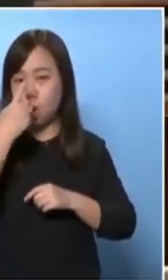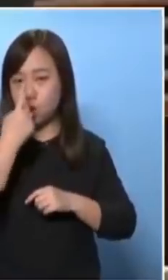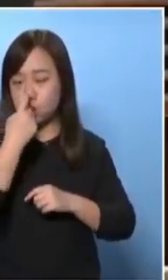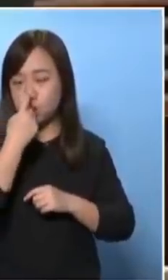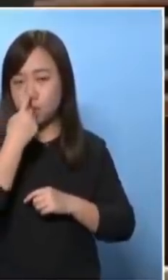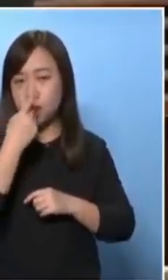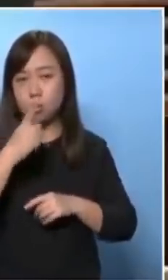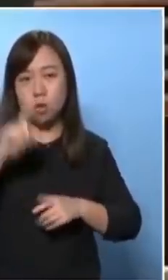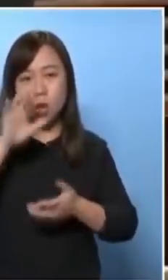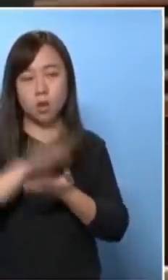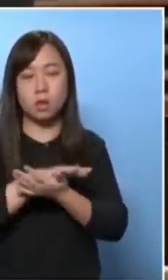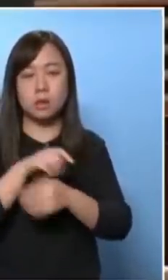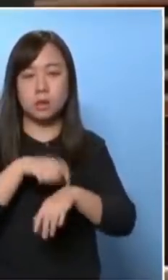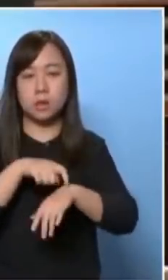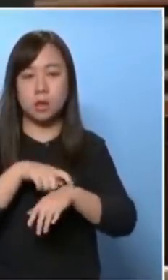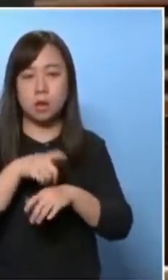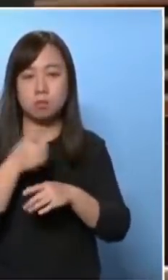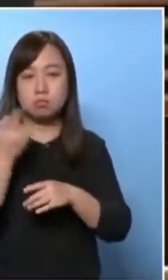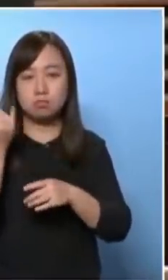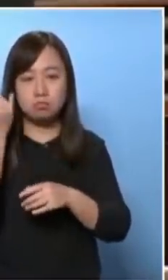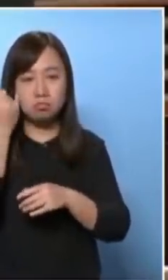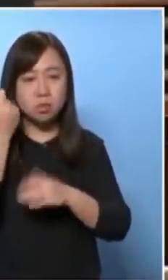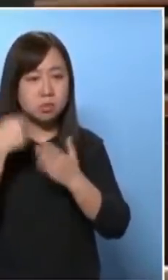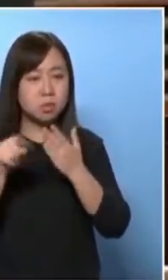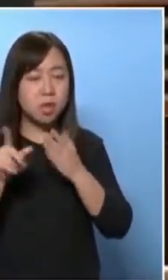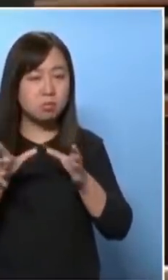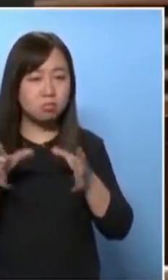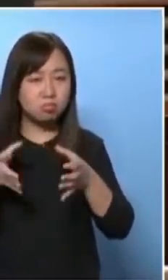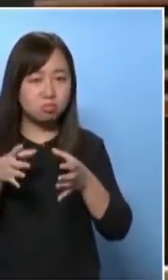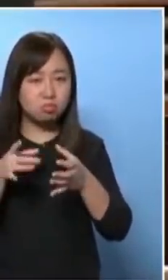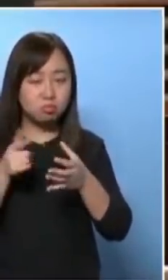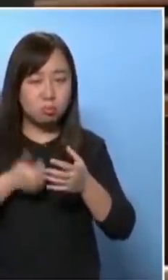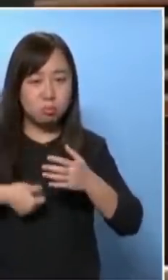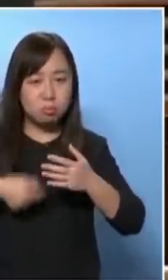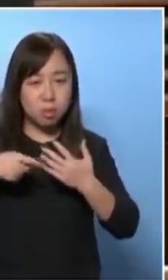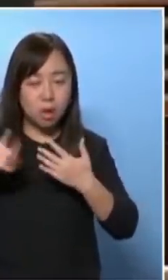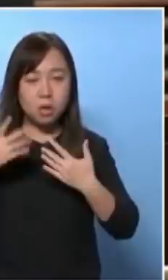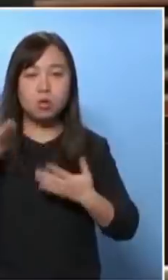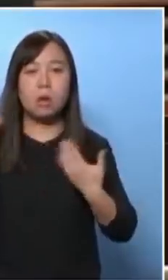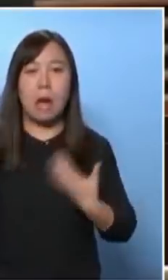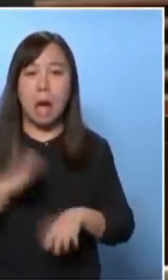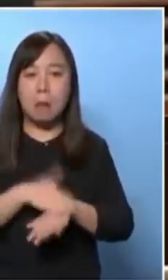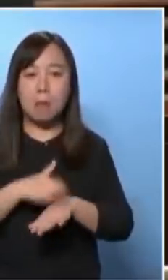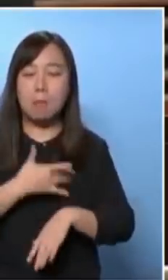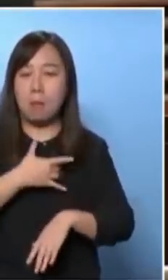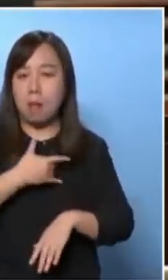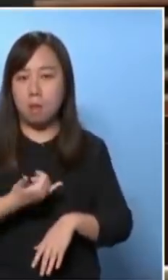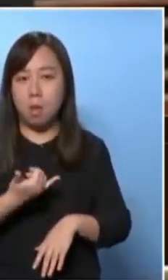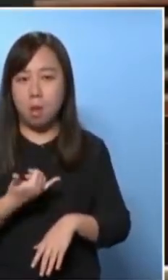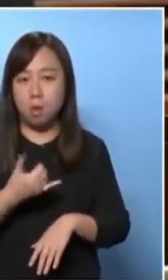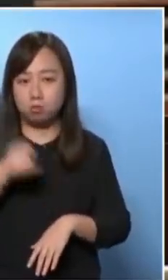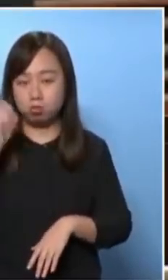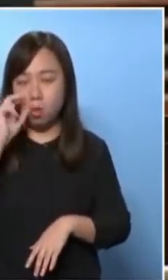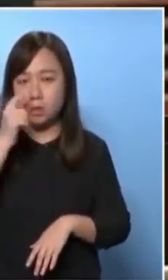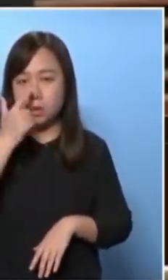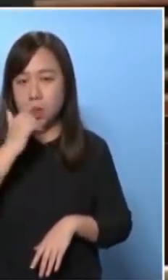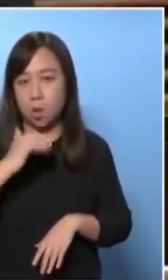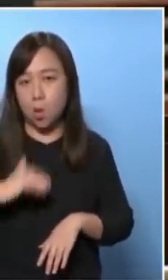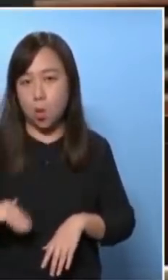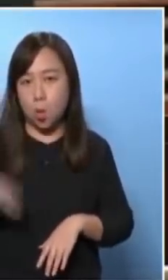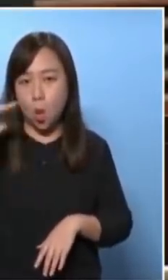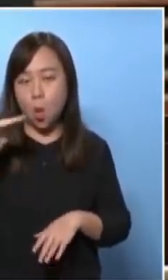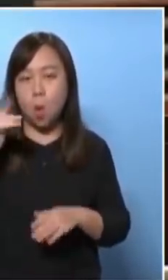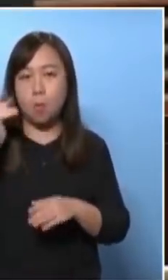時候過不過到黨內初選都成問題，到剛剛這個星期六創歷史新高得